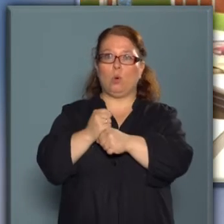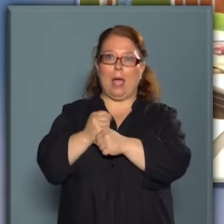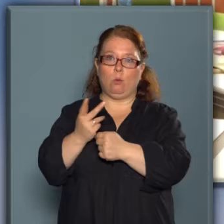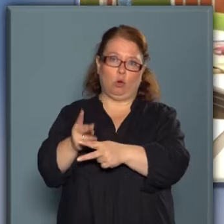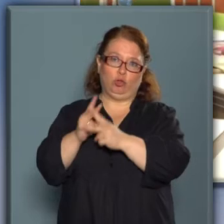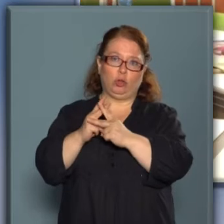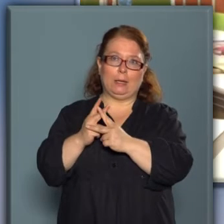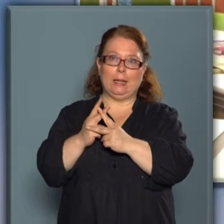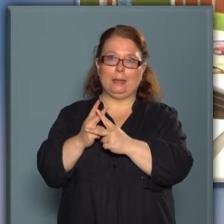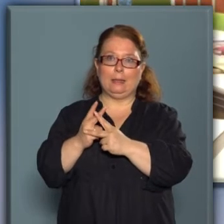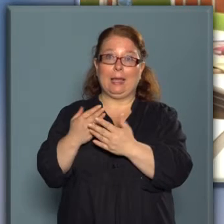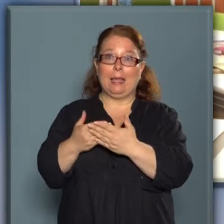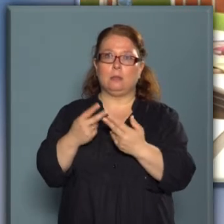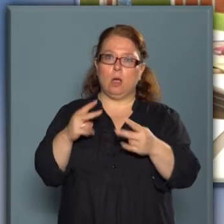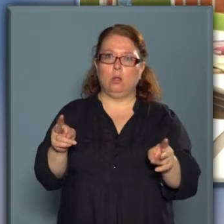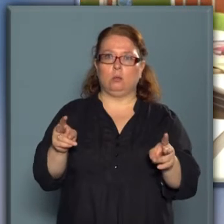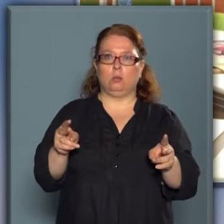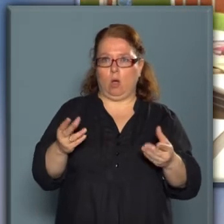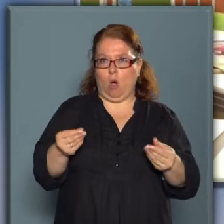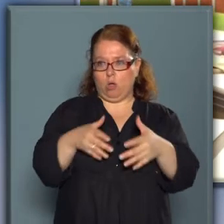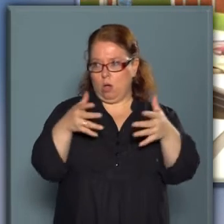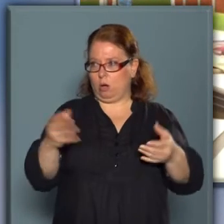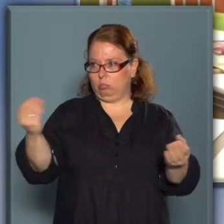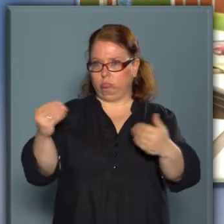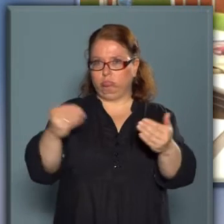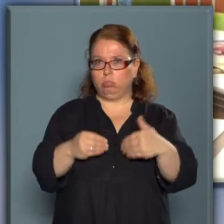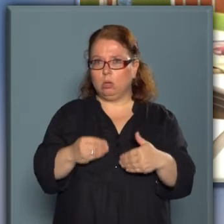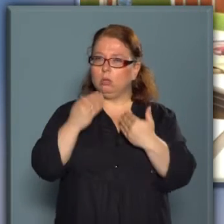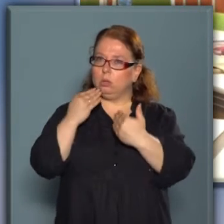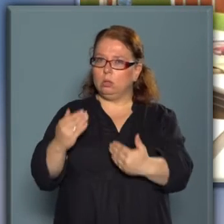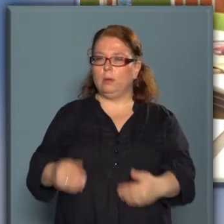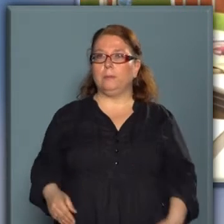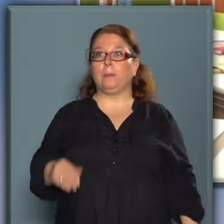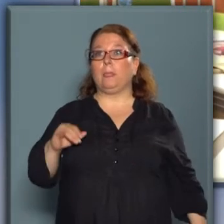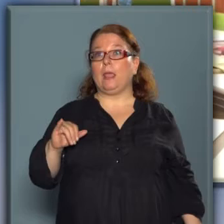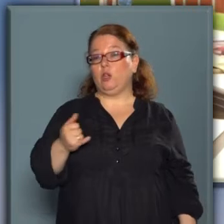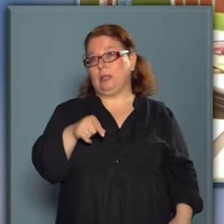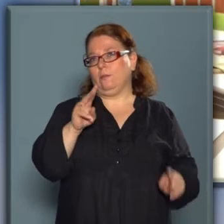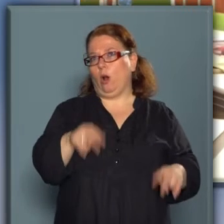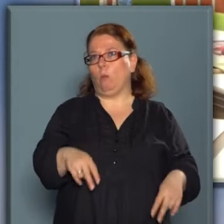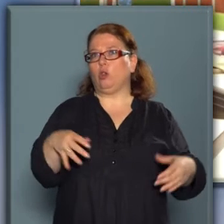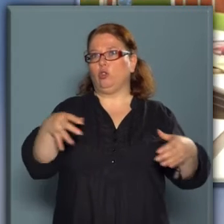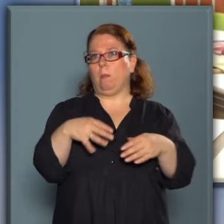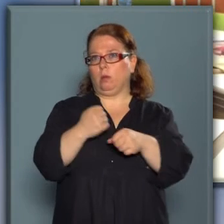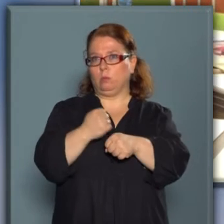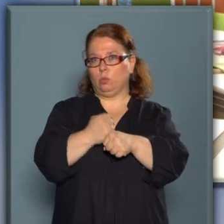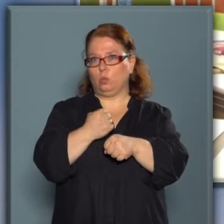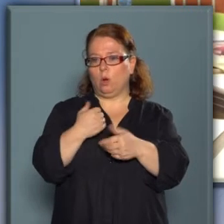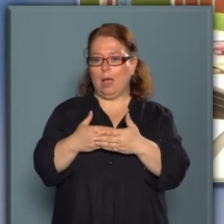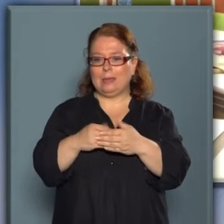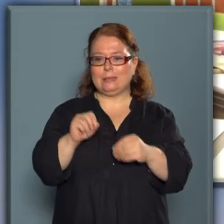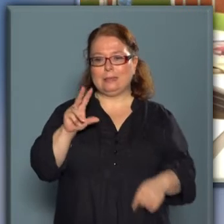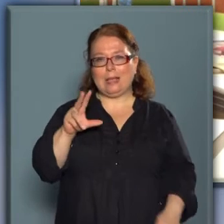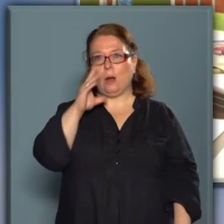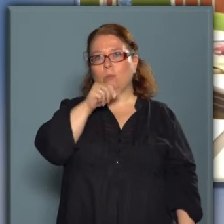munkájukkal hozzájárultak ez a gazdag anyaghoz, meg ez valóban egy csapatmunka, tehát ennek